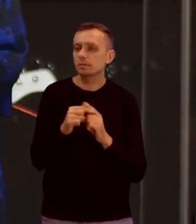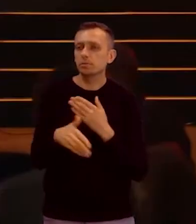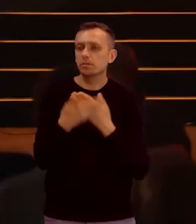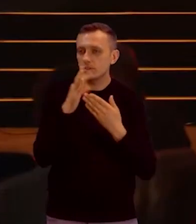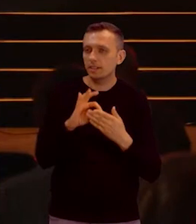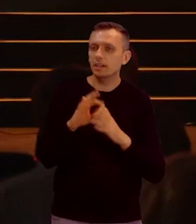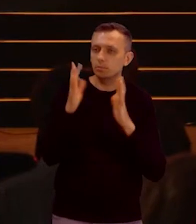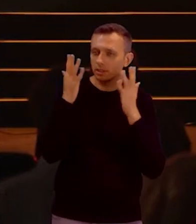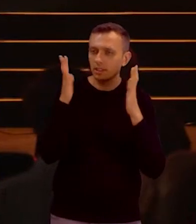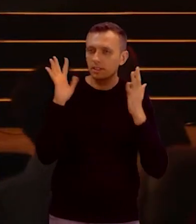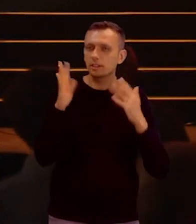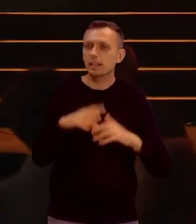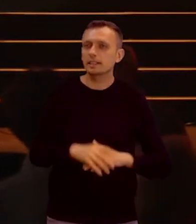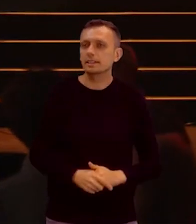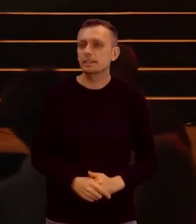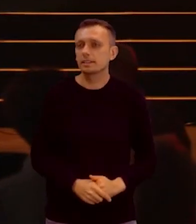jeszcze.